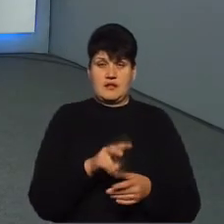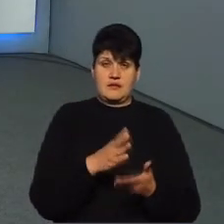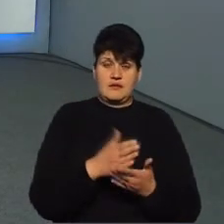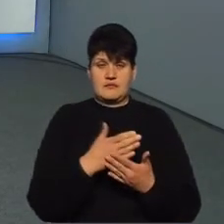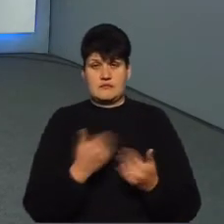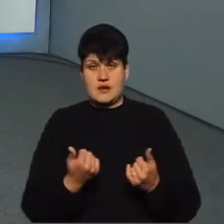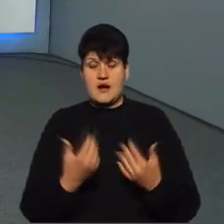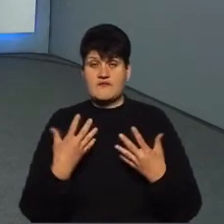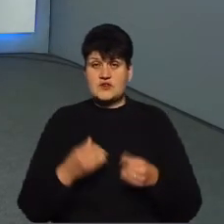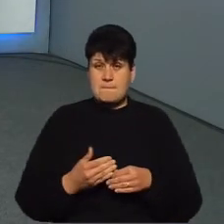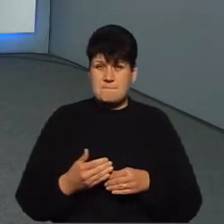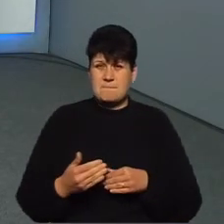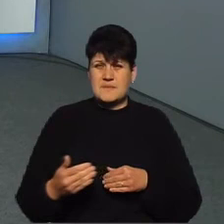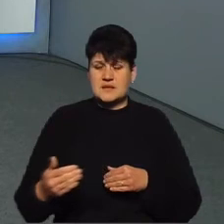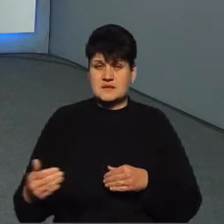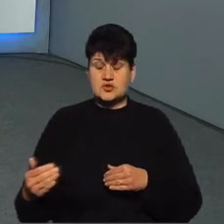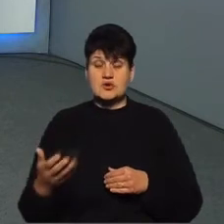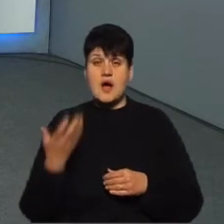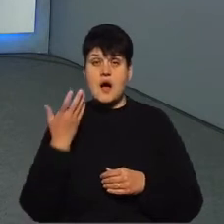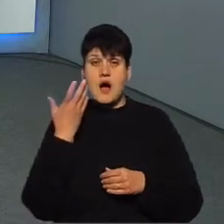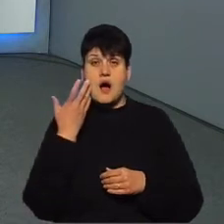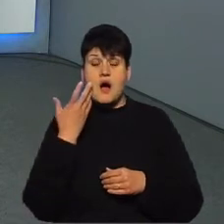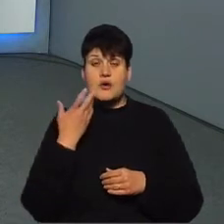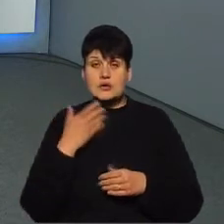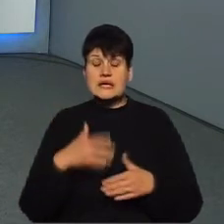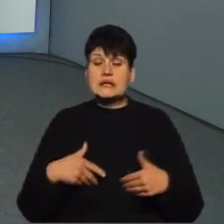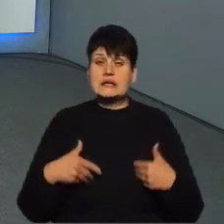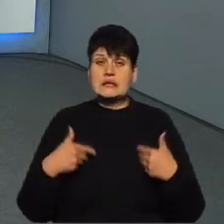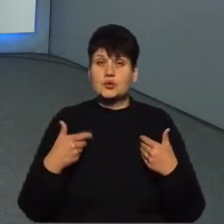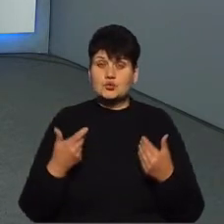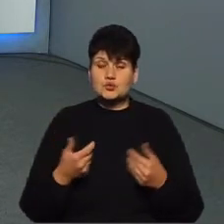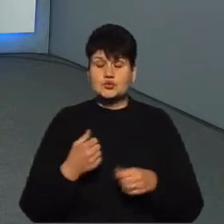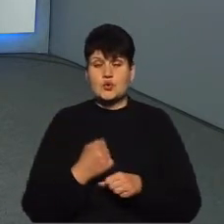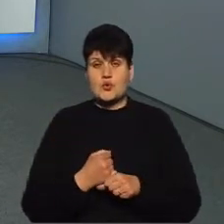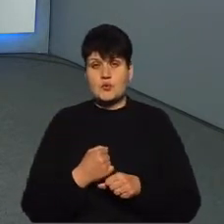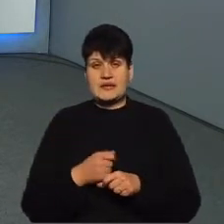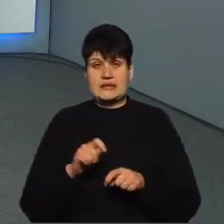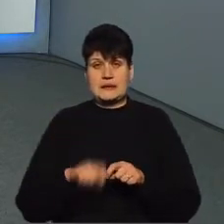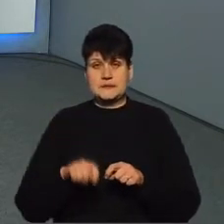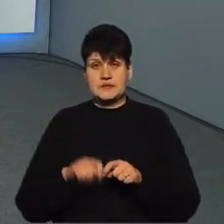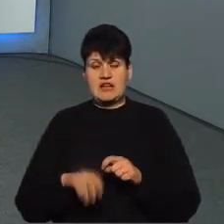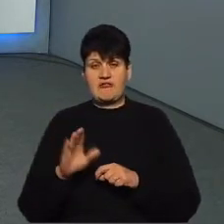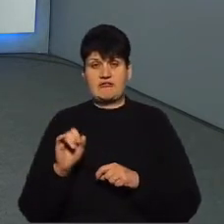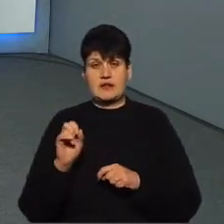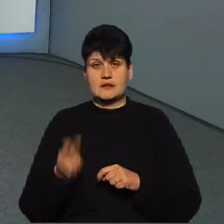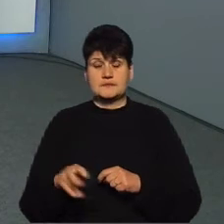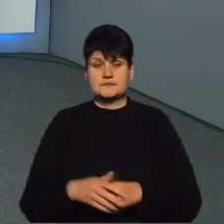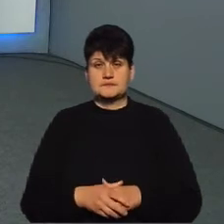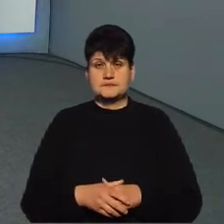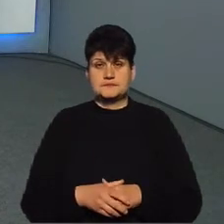таких пізніших стадіях. А коли, власне, рекомендується робити тест на ВІЛ-інфекцію? Ми